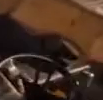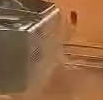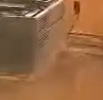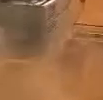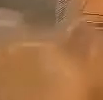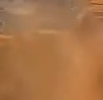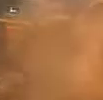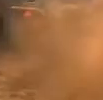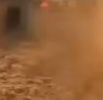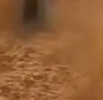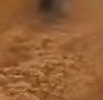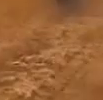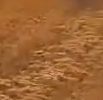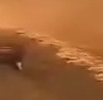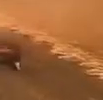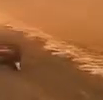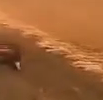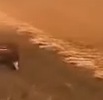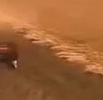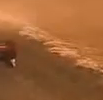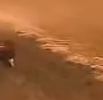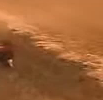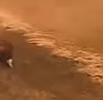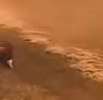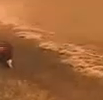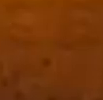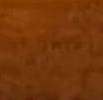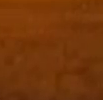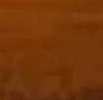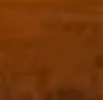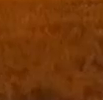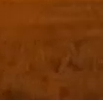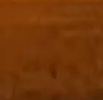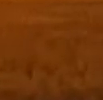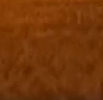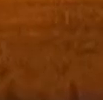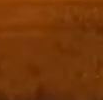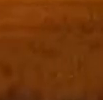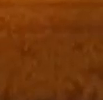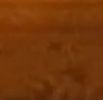Рекордтық өнім алуда біздің бағаларымыз сапа мен сервисіміз сай келеді.